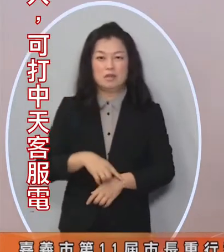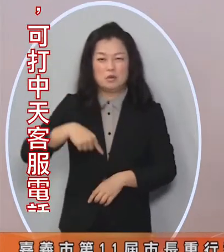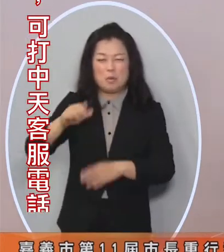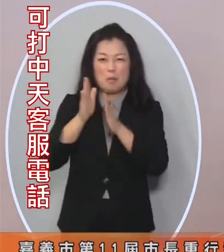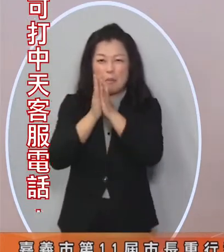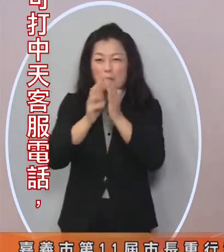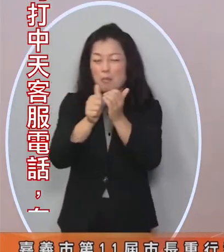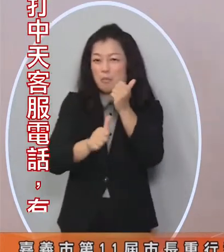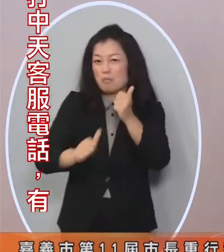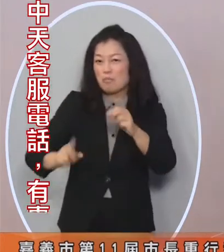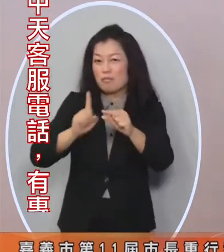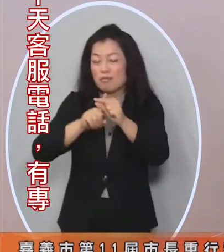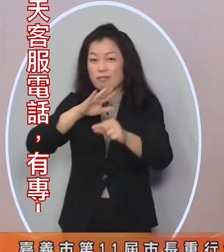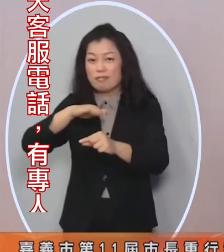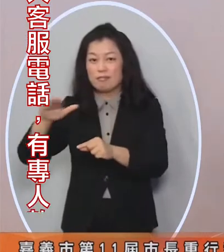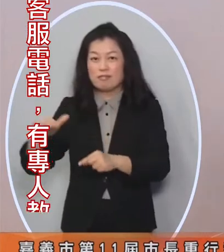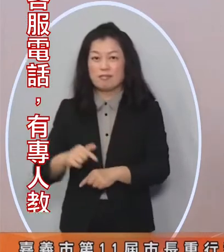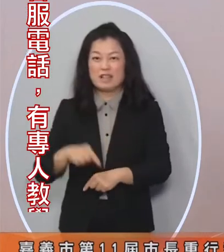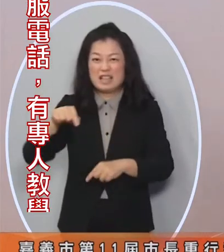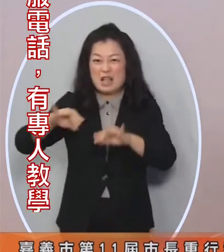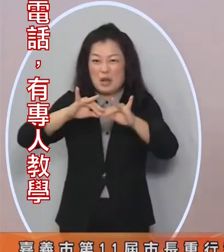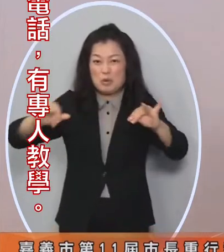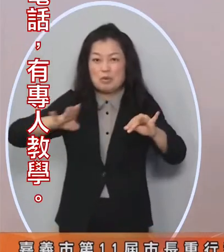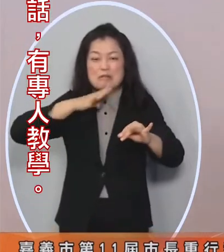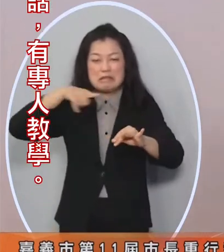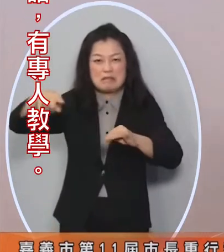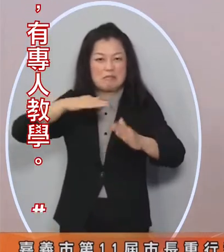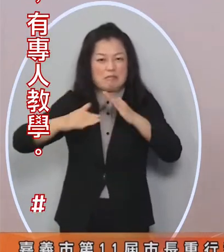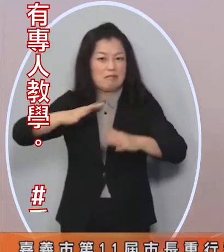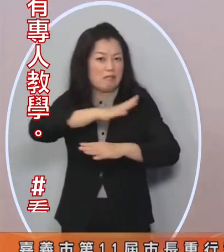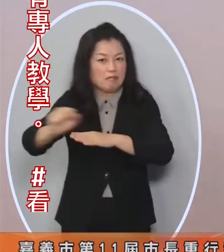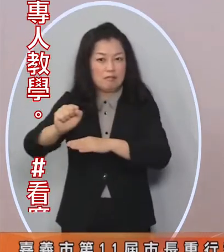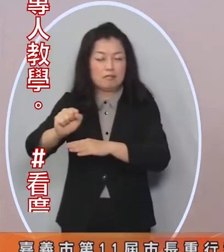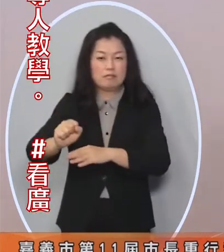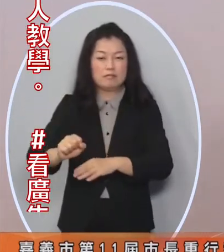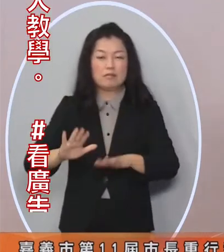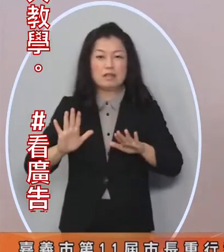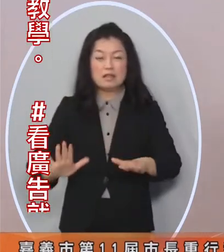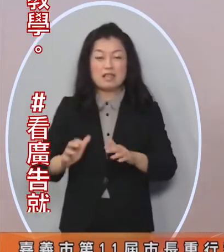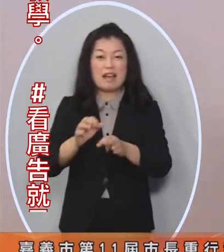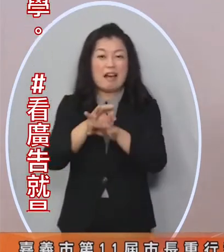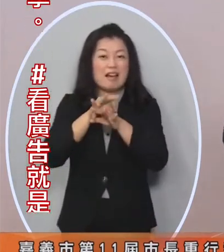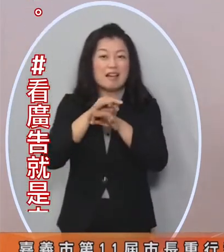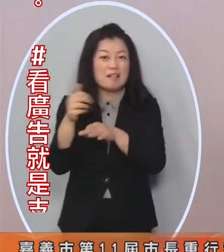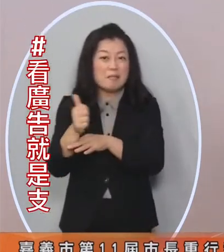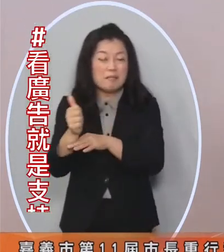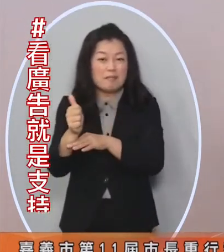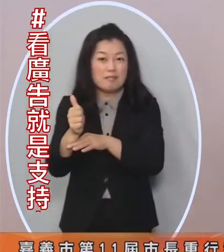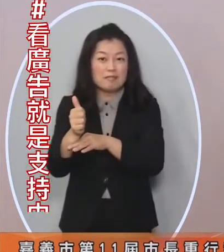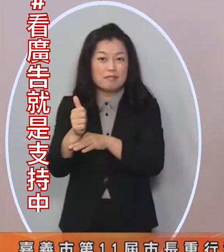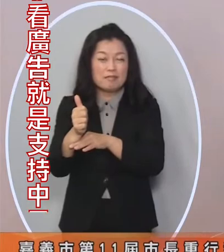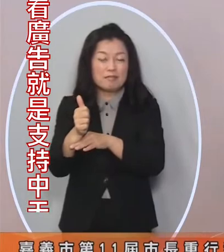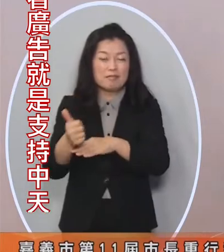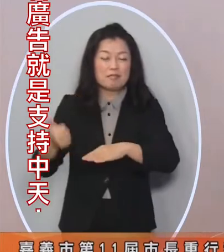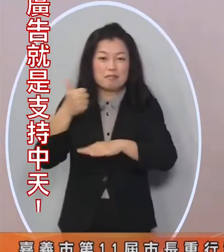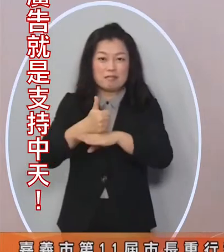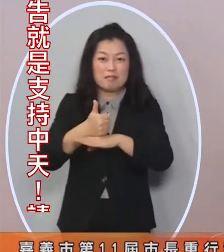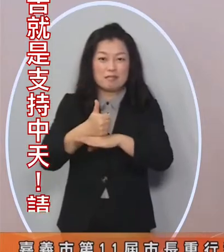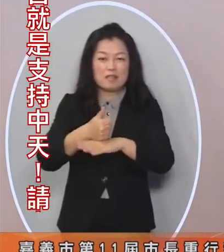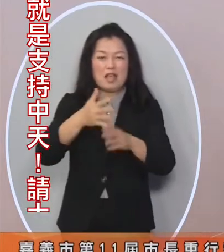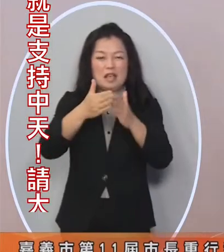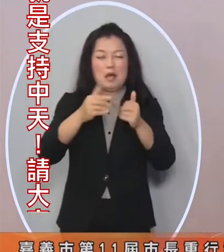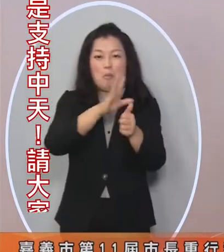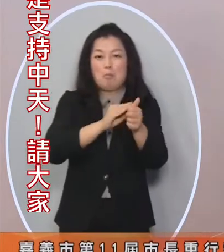山，迄江山是抢咧，你怎啊毛习近平要搁行，吼、哦，习近平要行毛泽东诶路